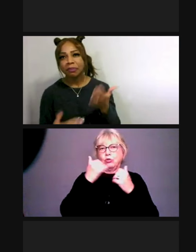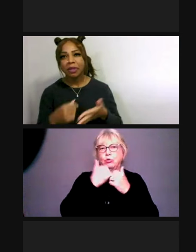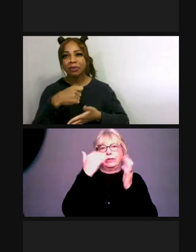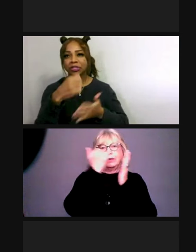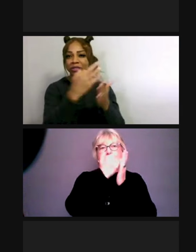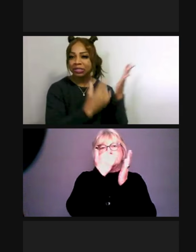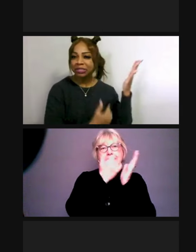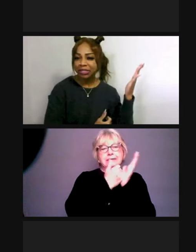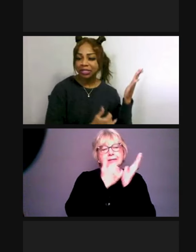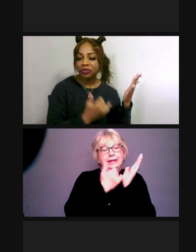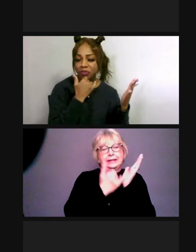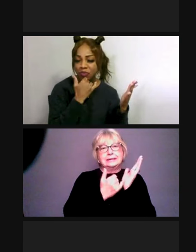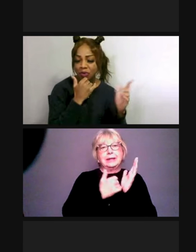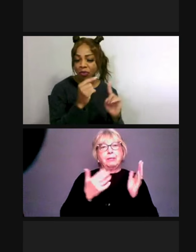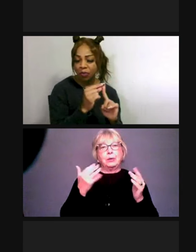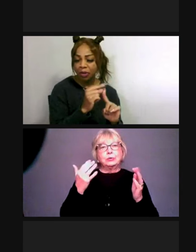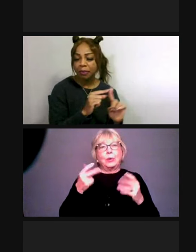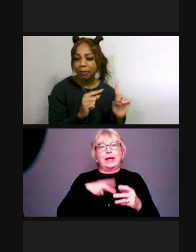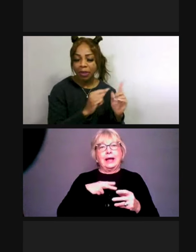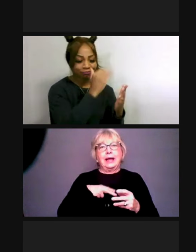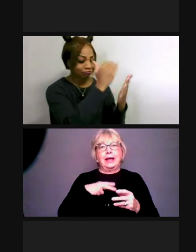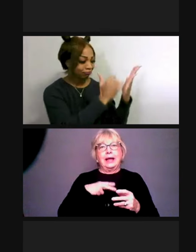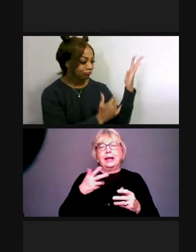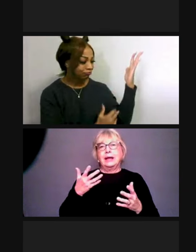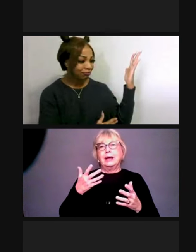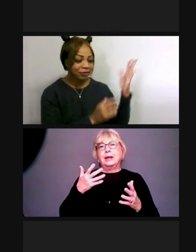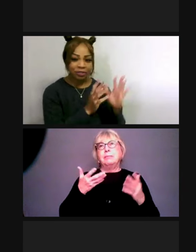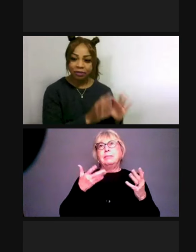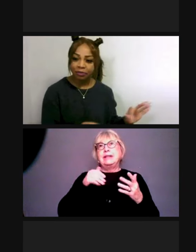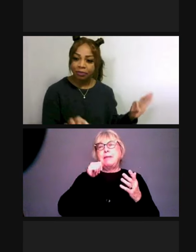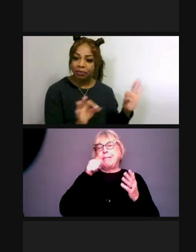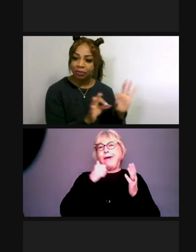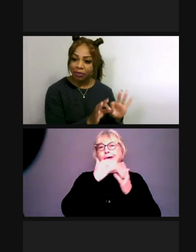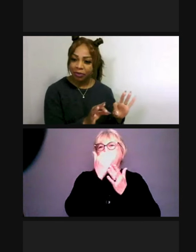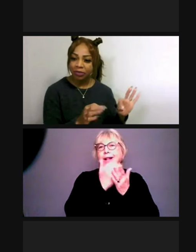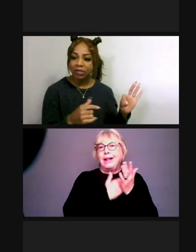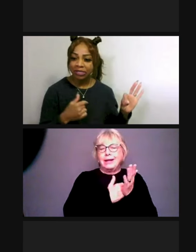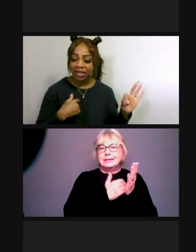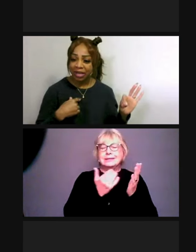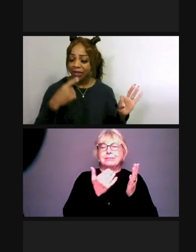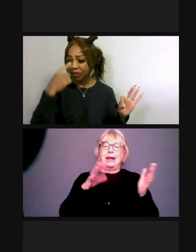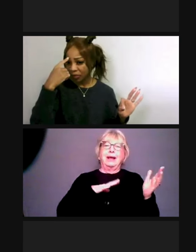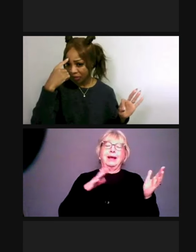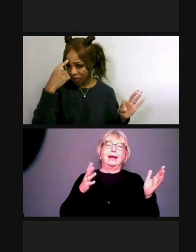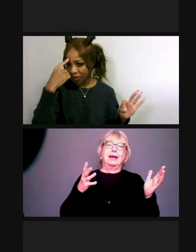peut-être que ma liste n'est pas le bon mot, mais des choses importantes.